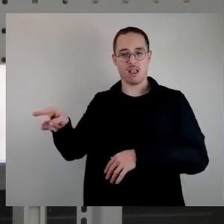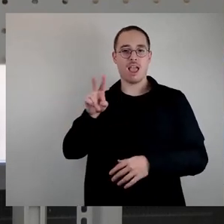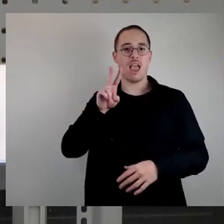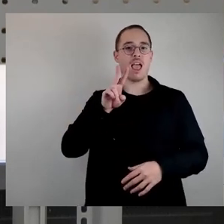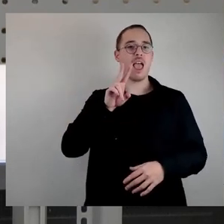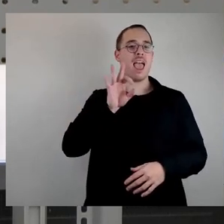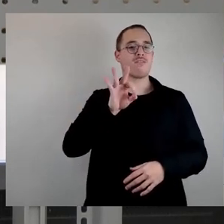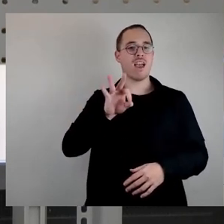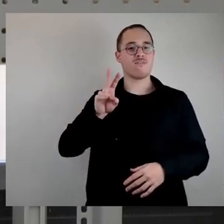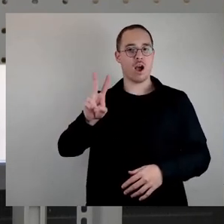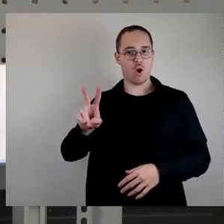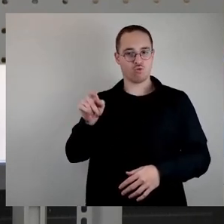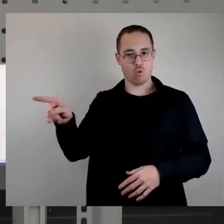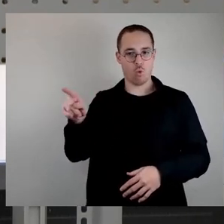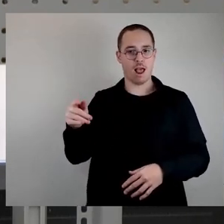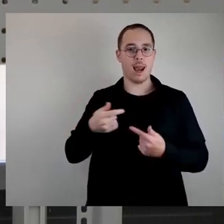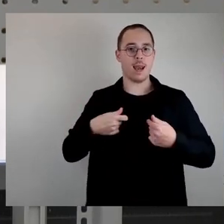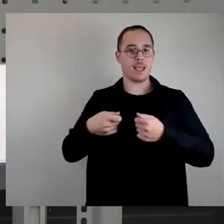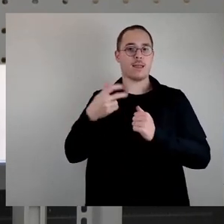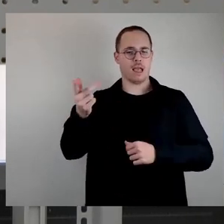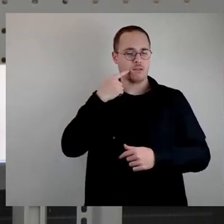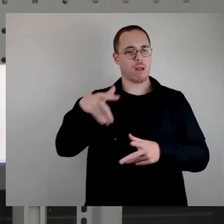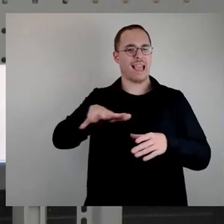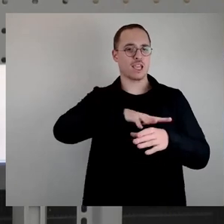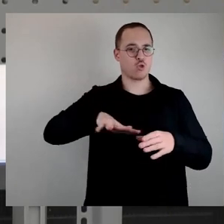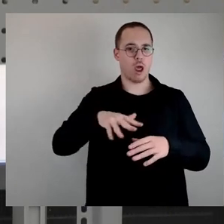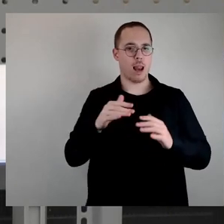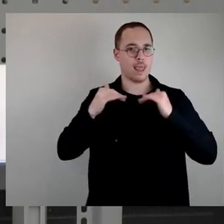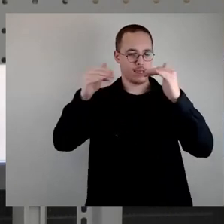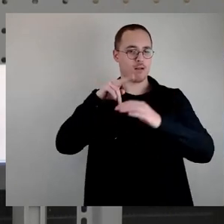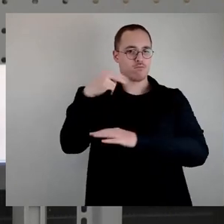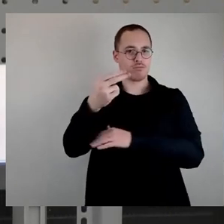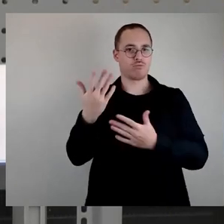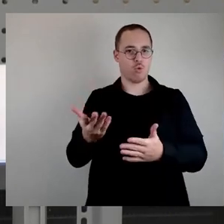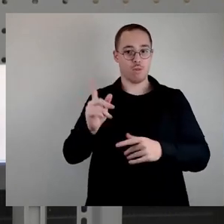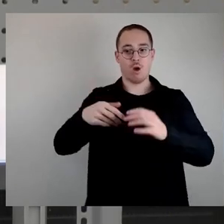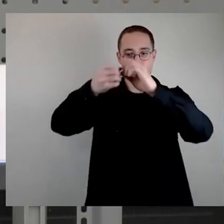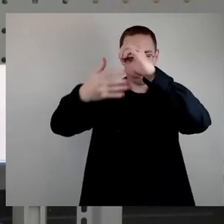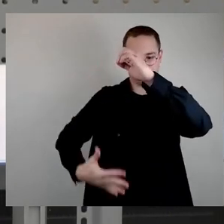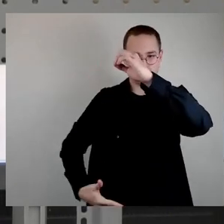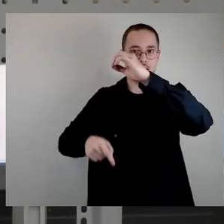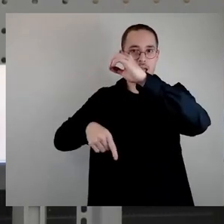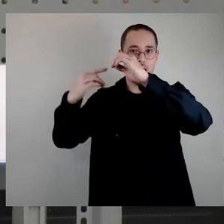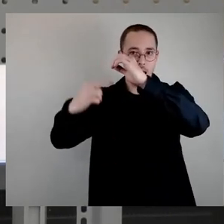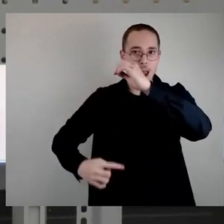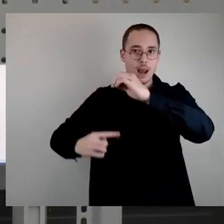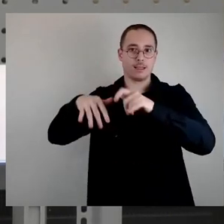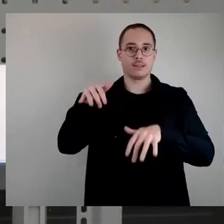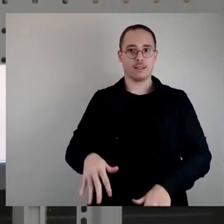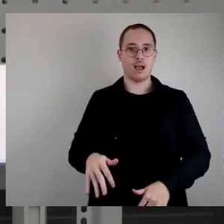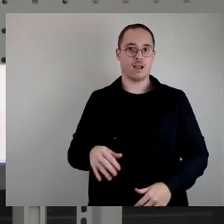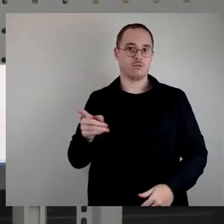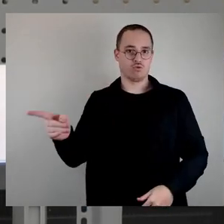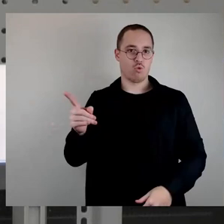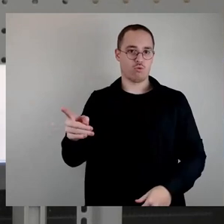die in dem Fall allerdings Regionalliga heißt, zudem auch noch Mannschaften in allen darunter liegenden Spielklassen. Also zumindest hinsichtlich der